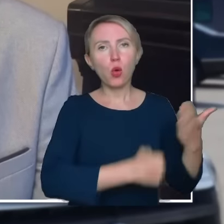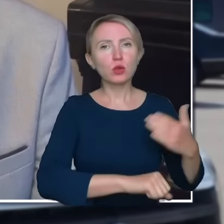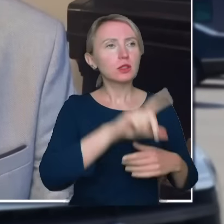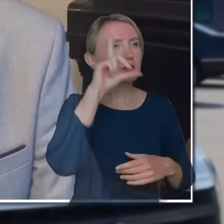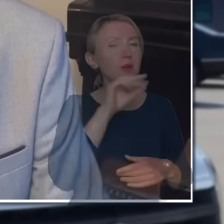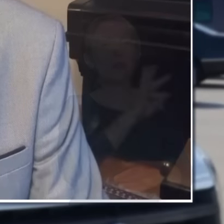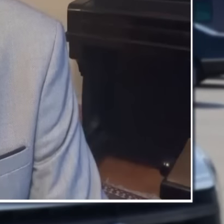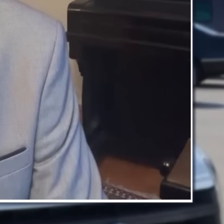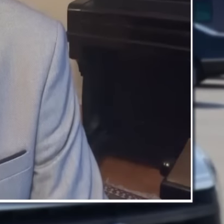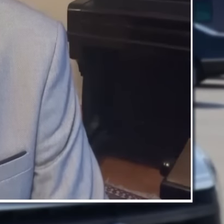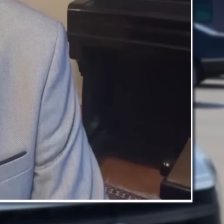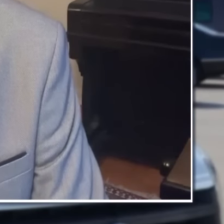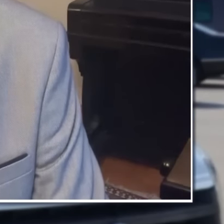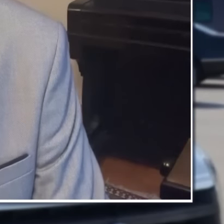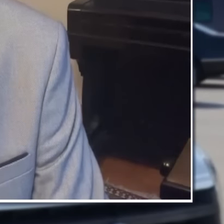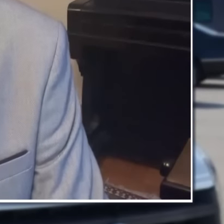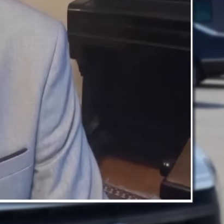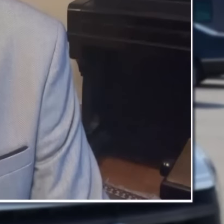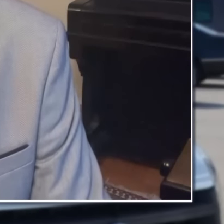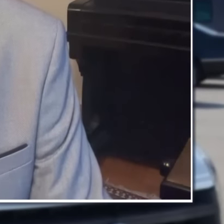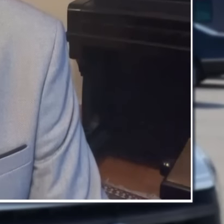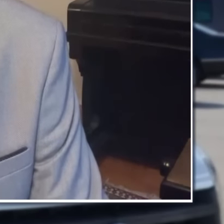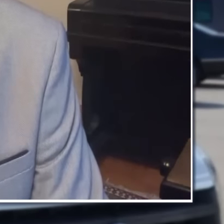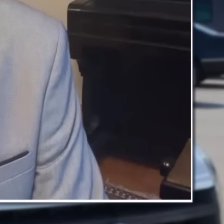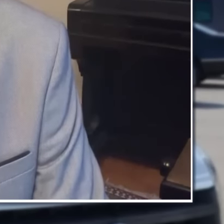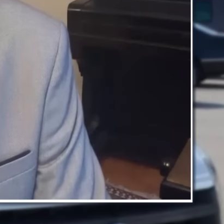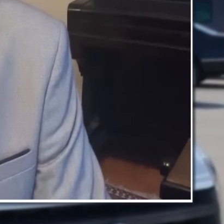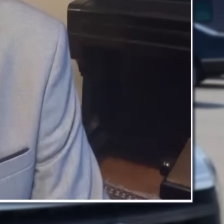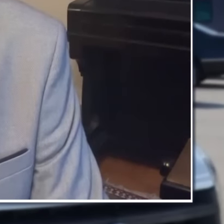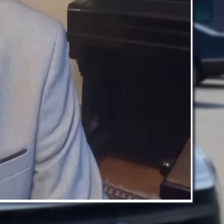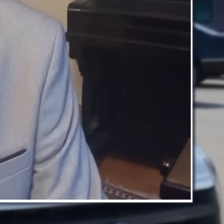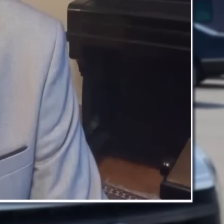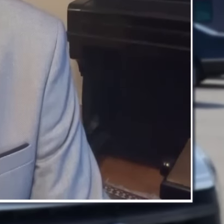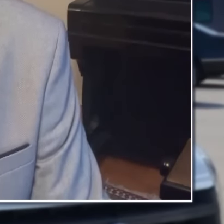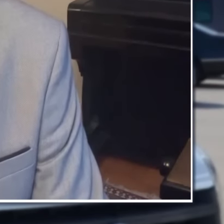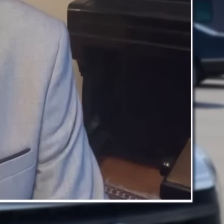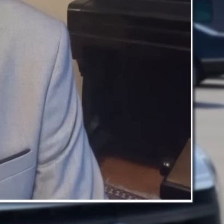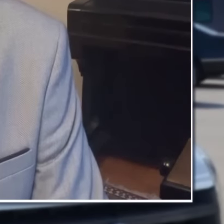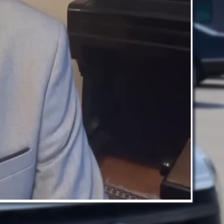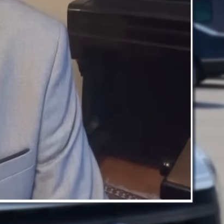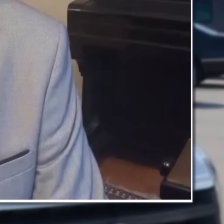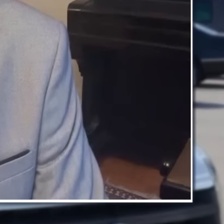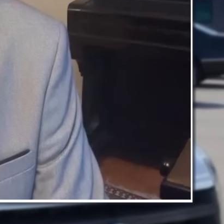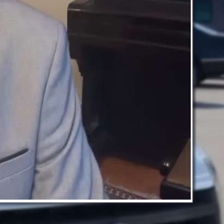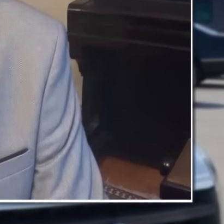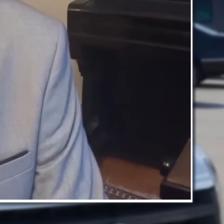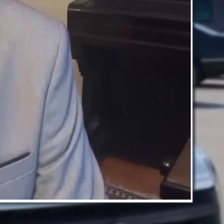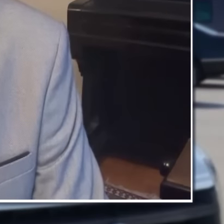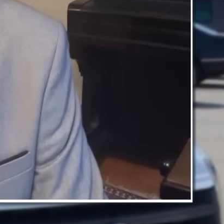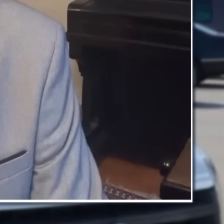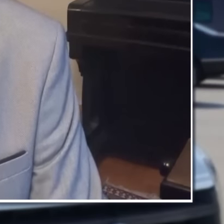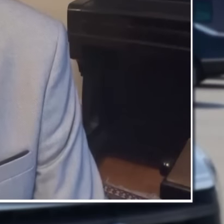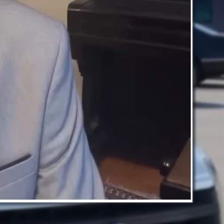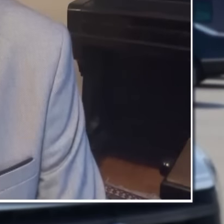domu wynajmowanym za pieniądze Unii Europejskiej. Czy to jest prawda, bo takie głosy dochodzą od ekspertów, którzy